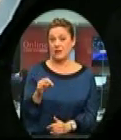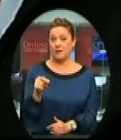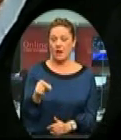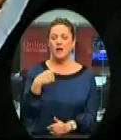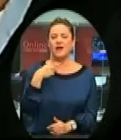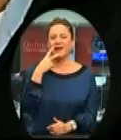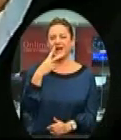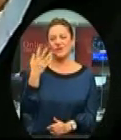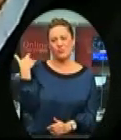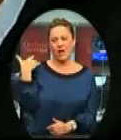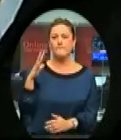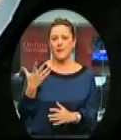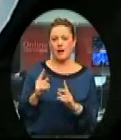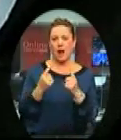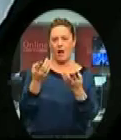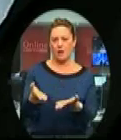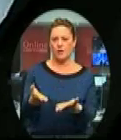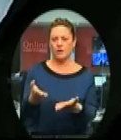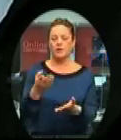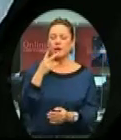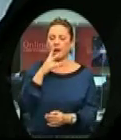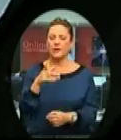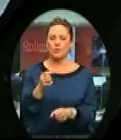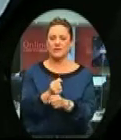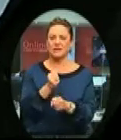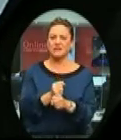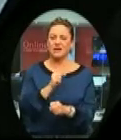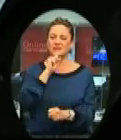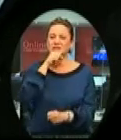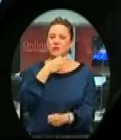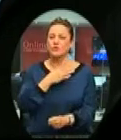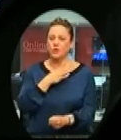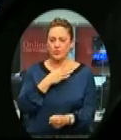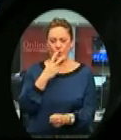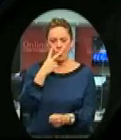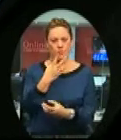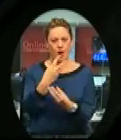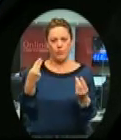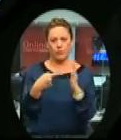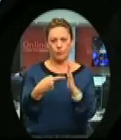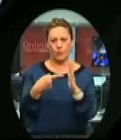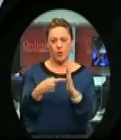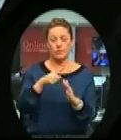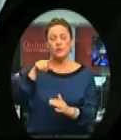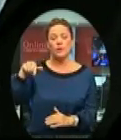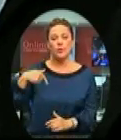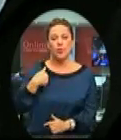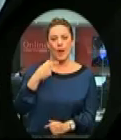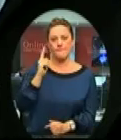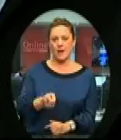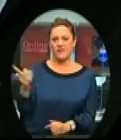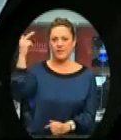התוצאות שלה אנחנו גם רואים מה היא עשתה וההיסטוריה שלנו מלאה בדוגמאות ואנחנו כולנו חייבים להבין